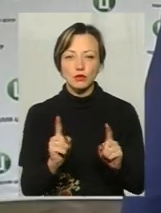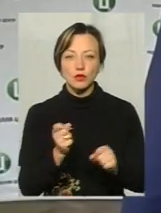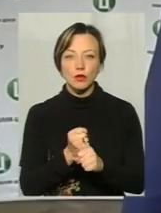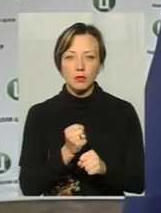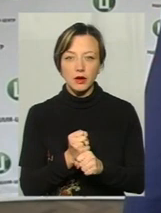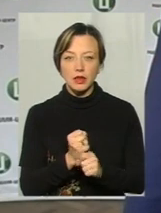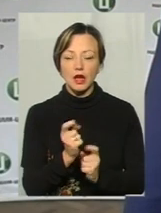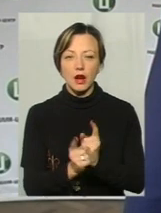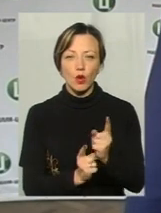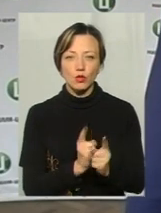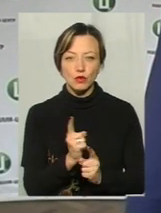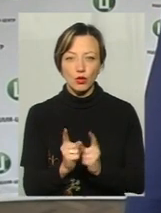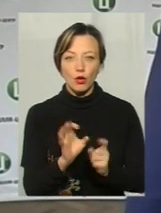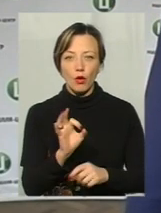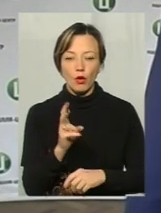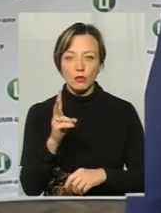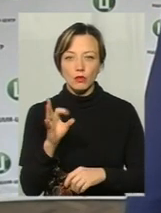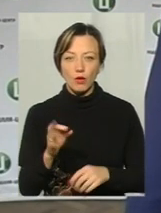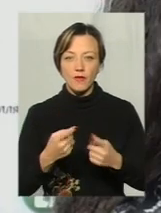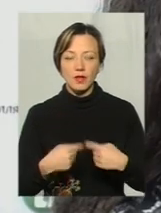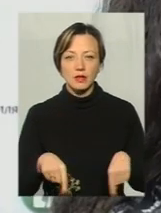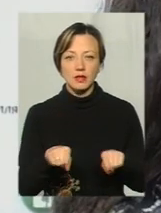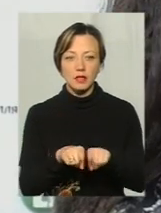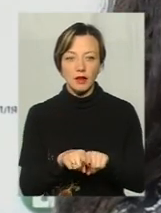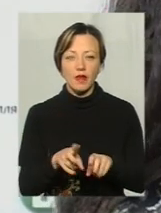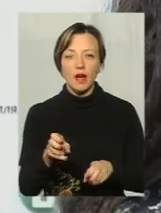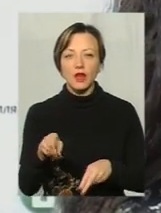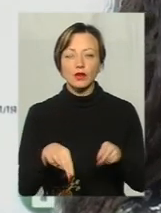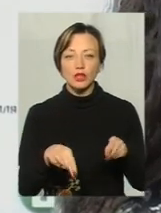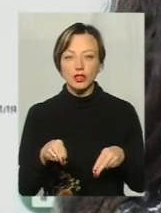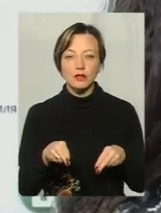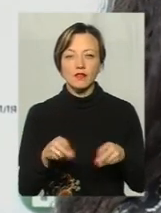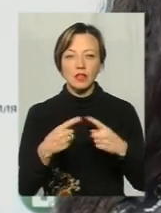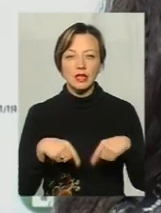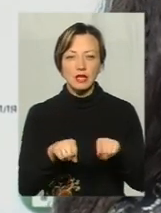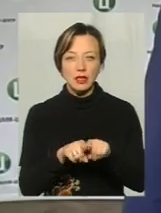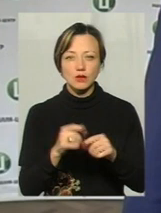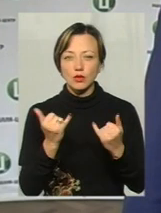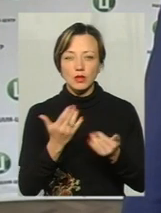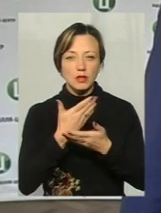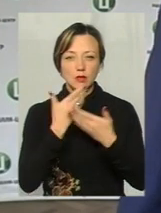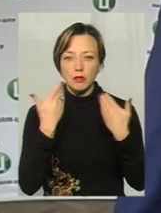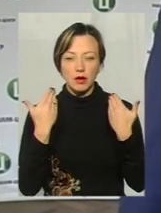зробити реконструкцію онкогематологічного відділення. На хірургічне відділення, сьогодні ми не